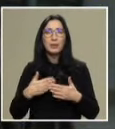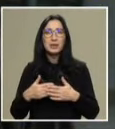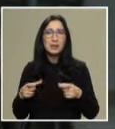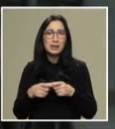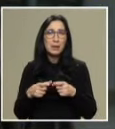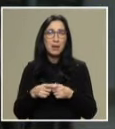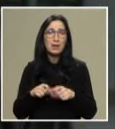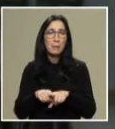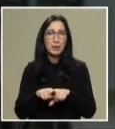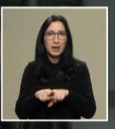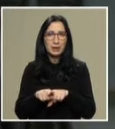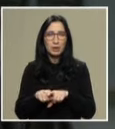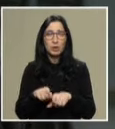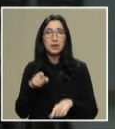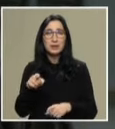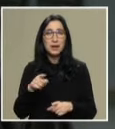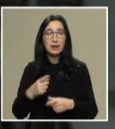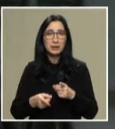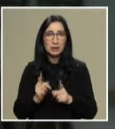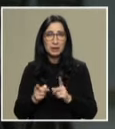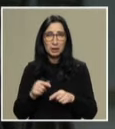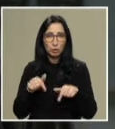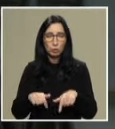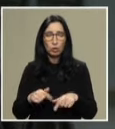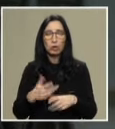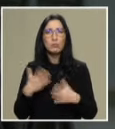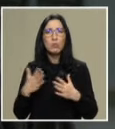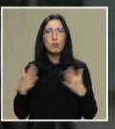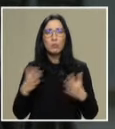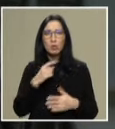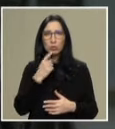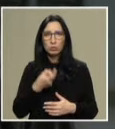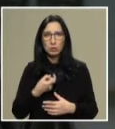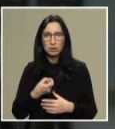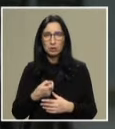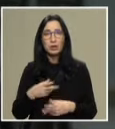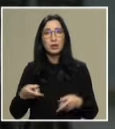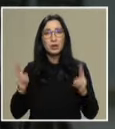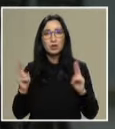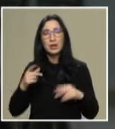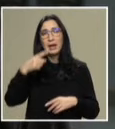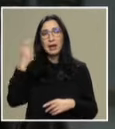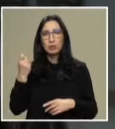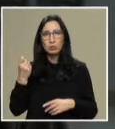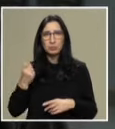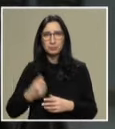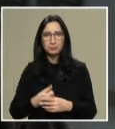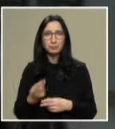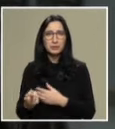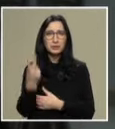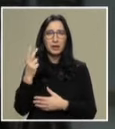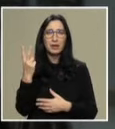семейна приятелка и тя тренира тук от много-много години. И реших лятото на